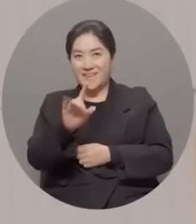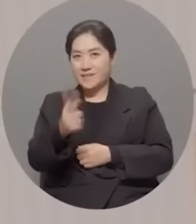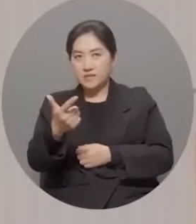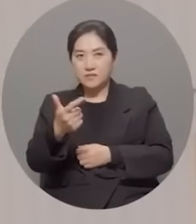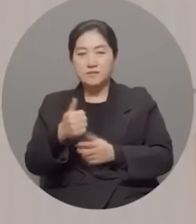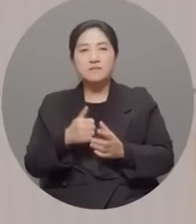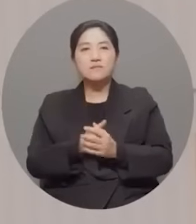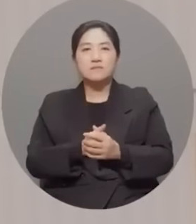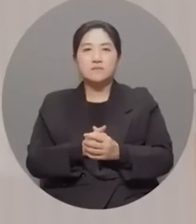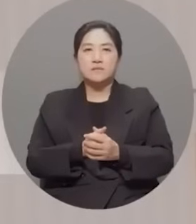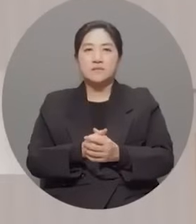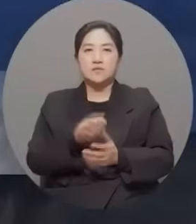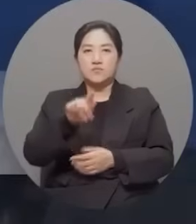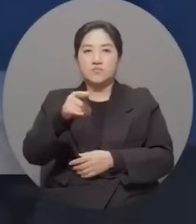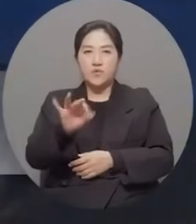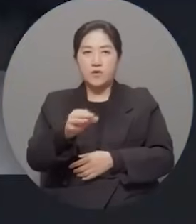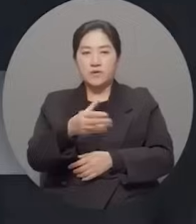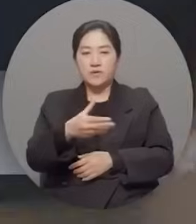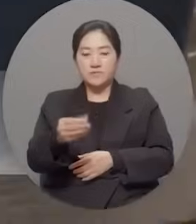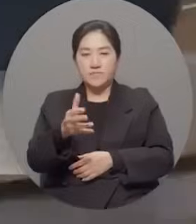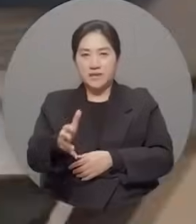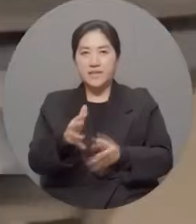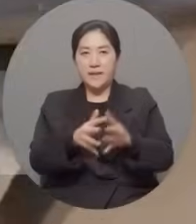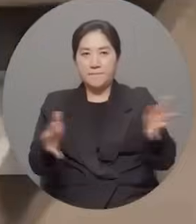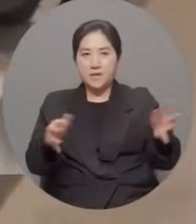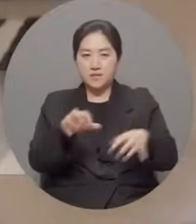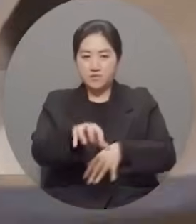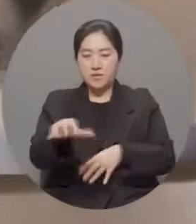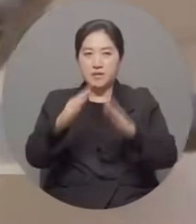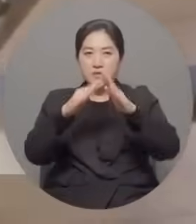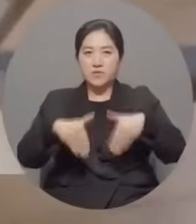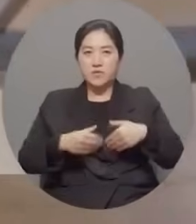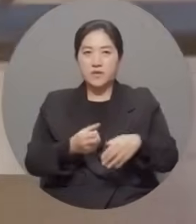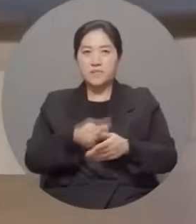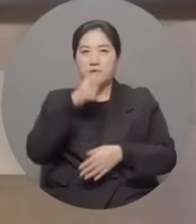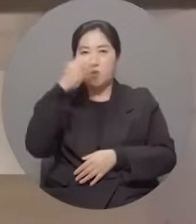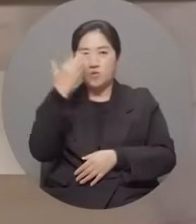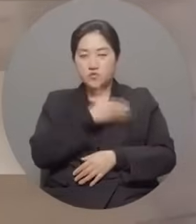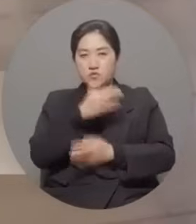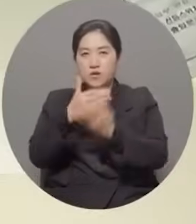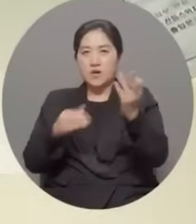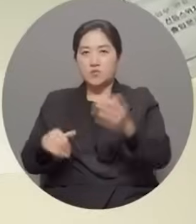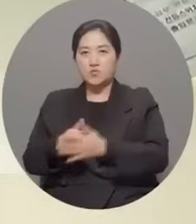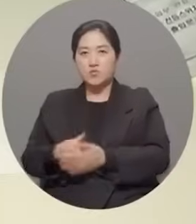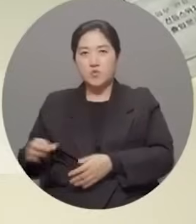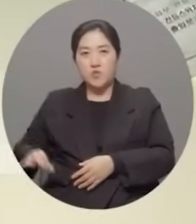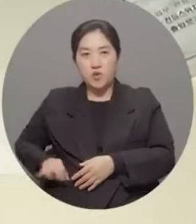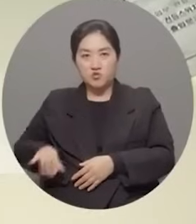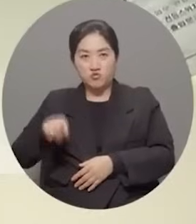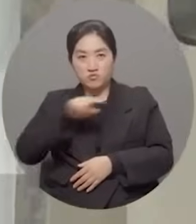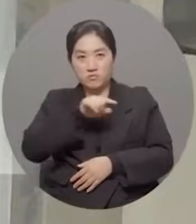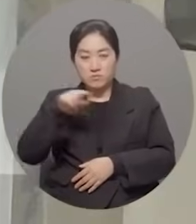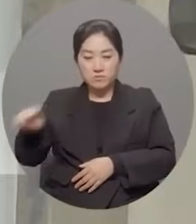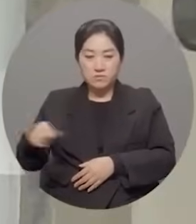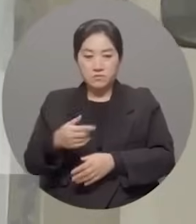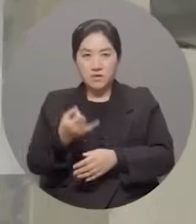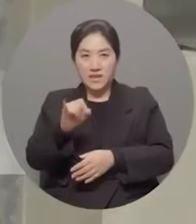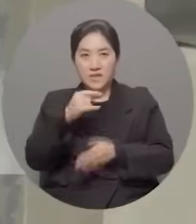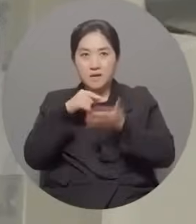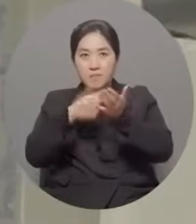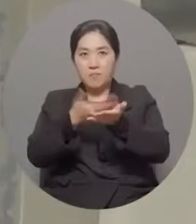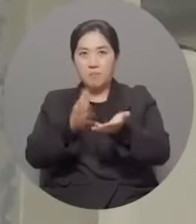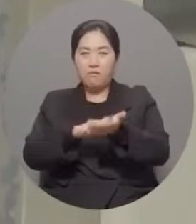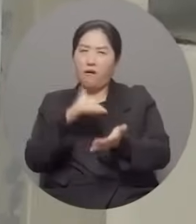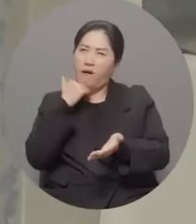아닙니다. 부영 임대아파트가 밀집해 있는 전남 여수나 강원도 원주에선 하자 보수도 제대로 이뤄지지